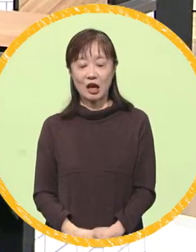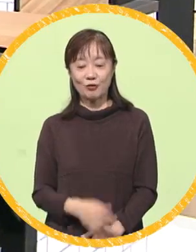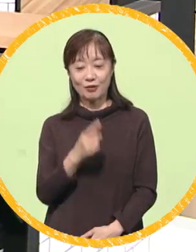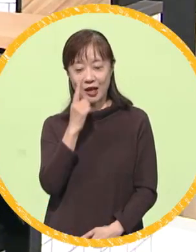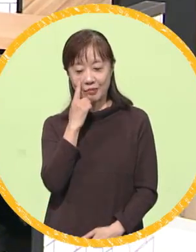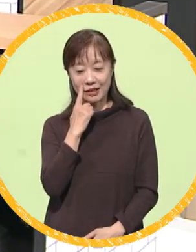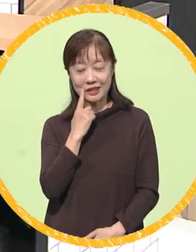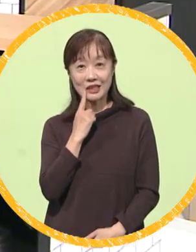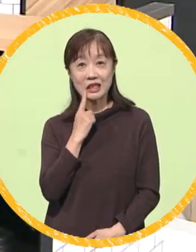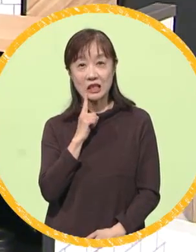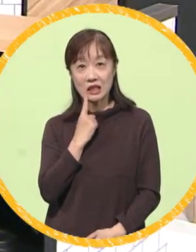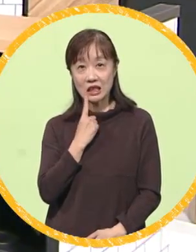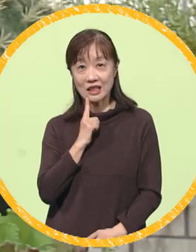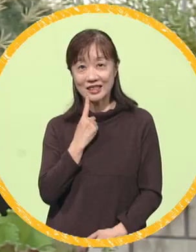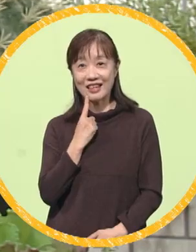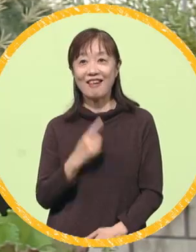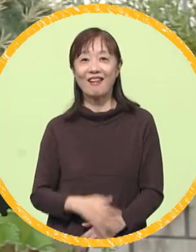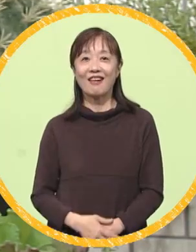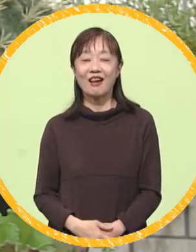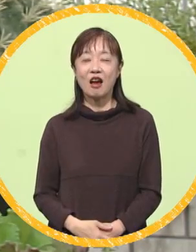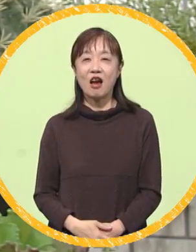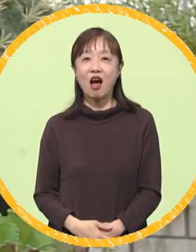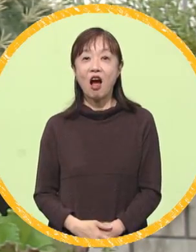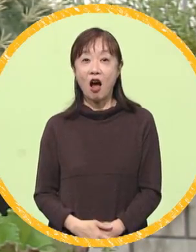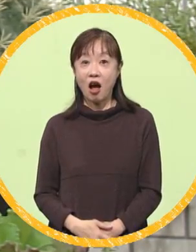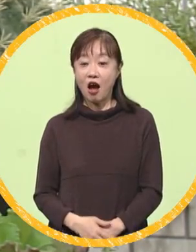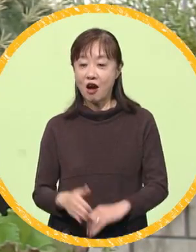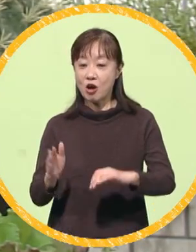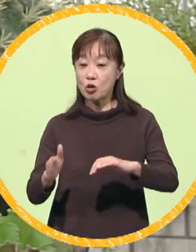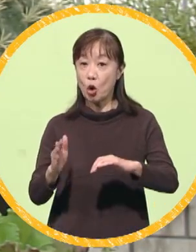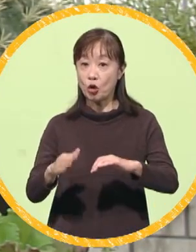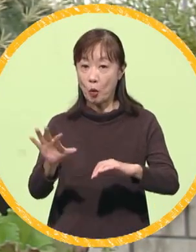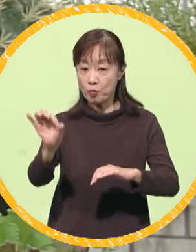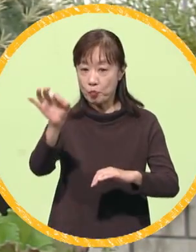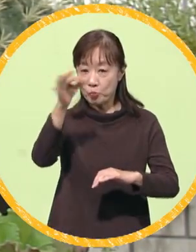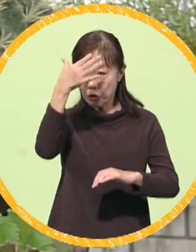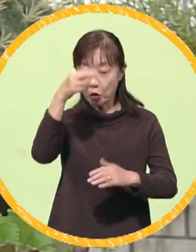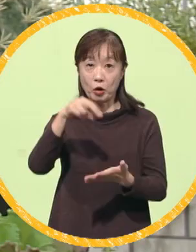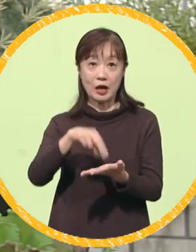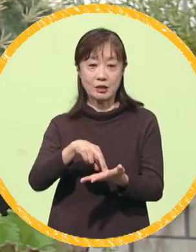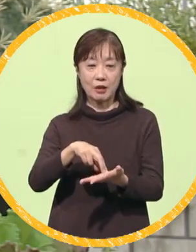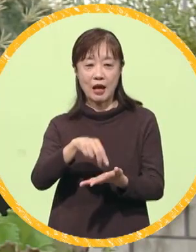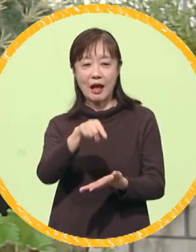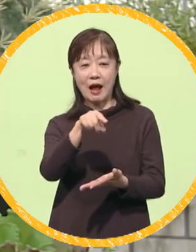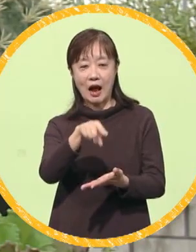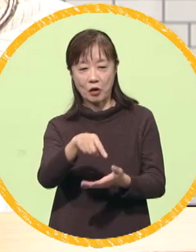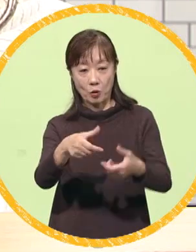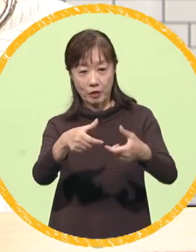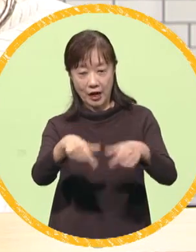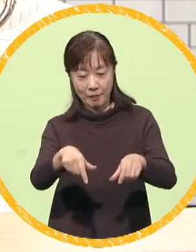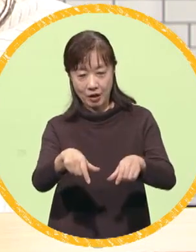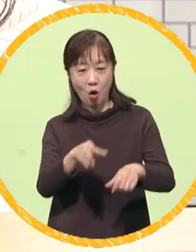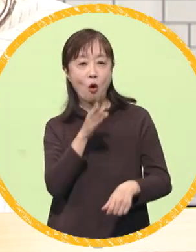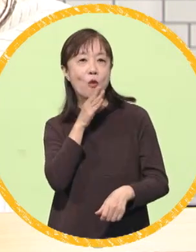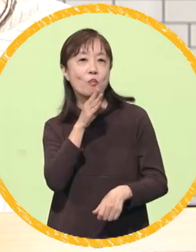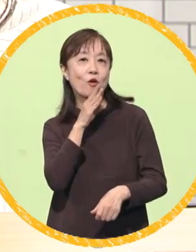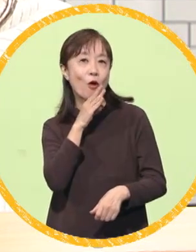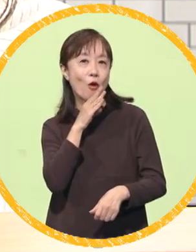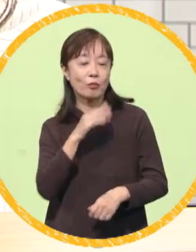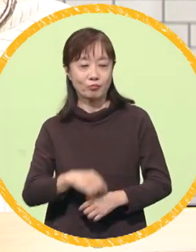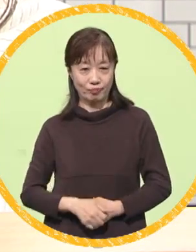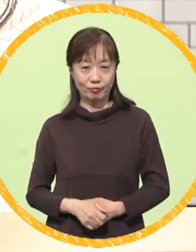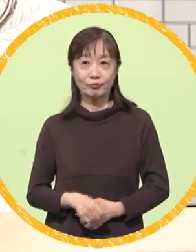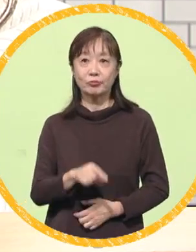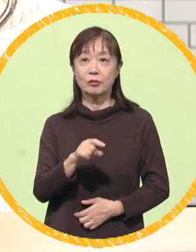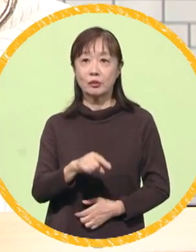いいな。いい卵を使って、やっぱりこうシェフとしてもやっぱりいい、やっぱりいい卵なんだね、あれね。 そうですね、やっぱ生産者さんだけじゃ